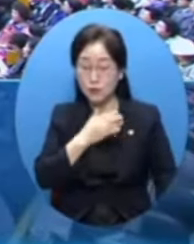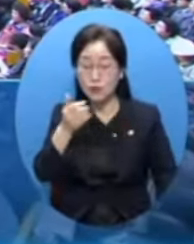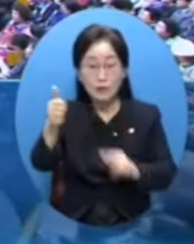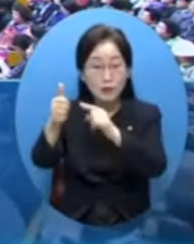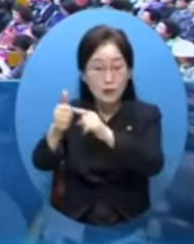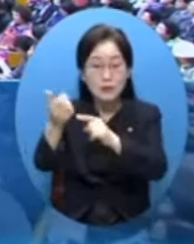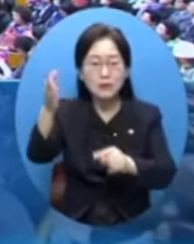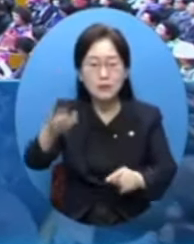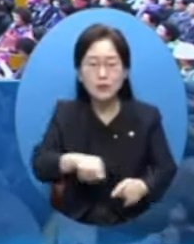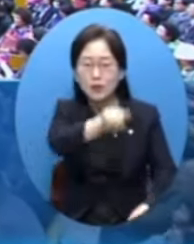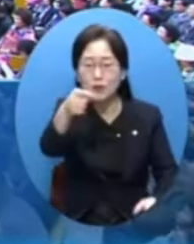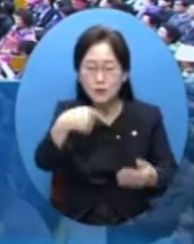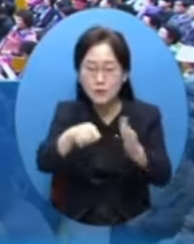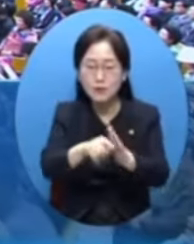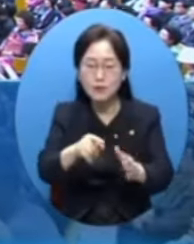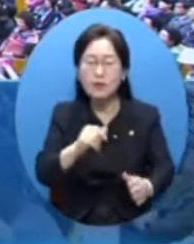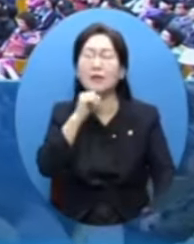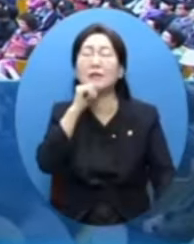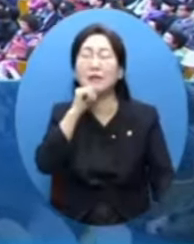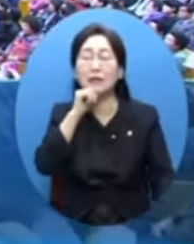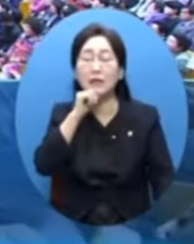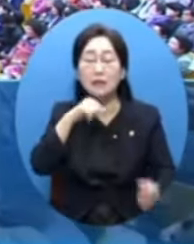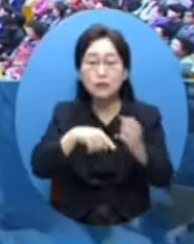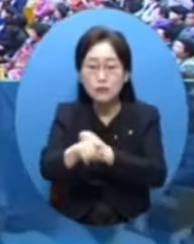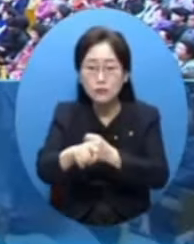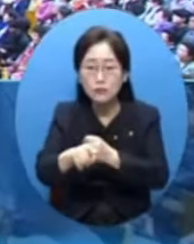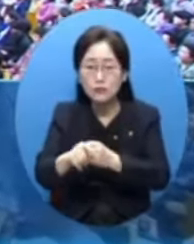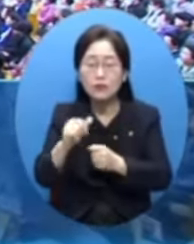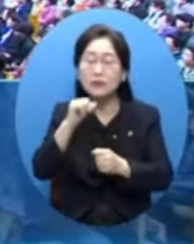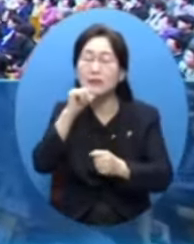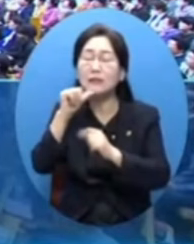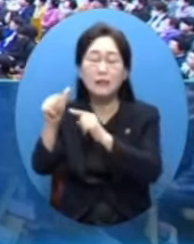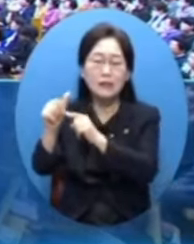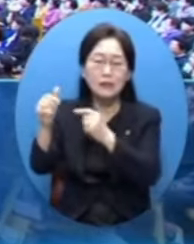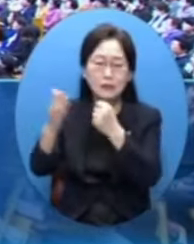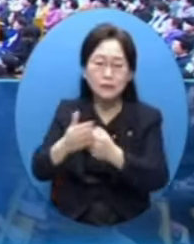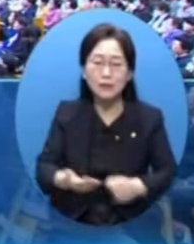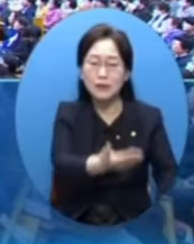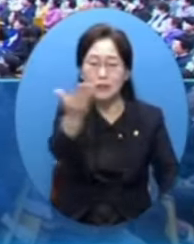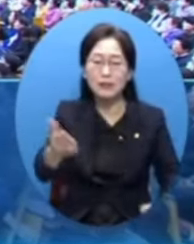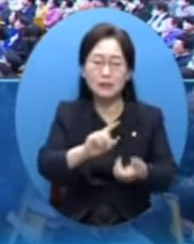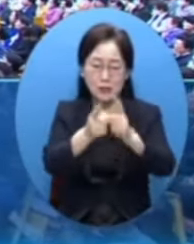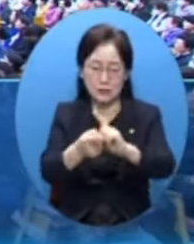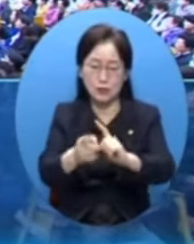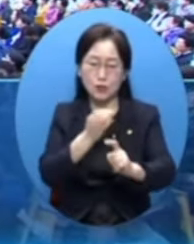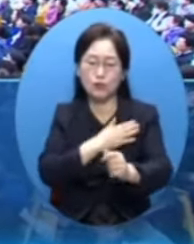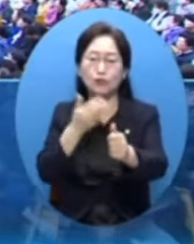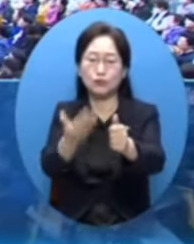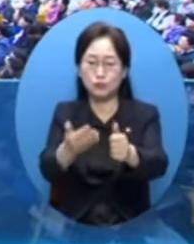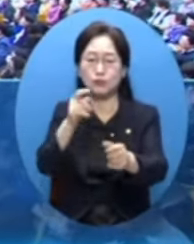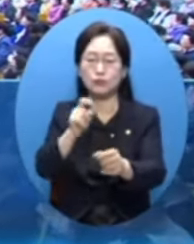위하여 가난하게 되심은 그의 가난함으로 말미암아 너희를 부유하게 하려 하심이라.